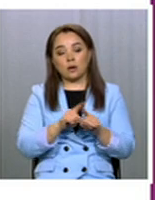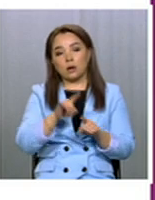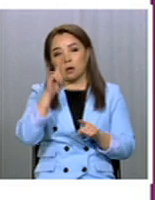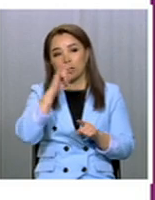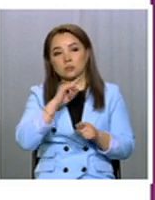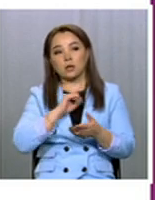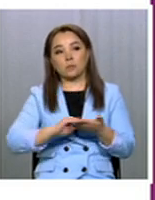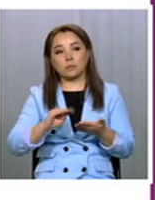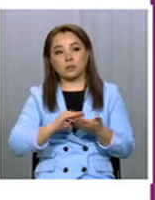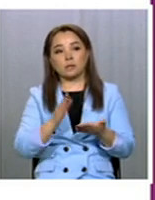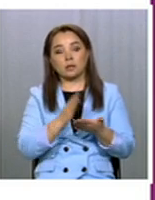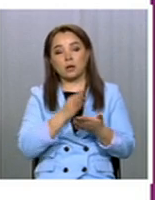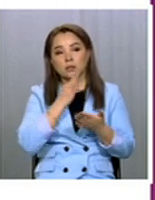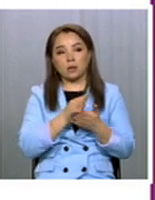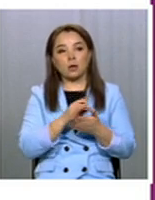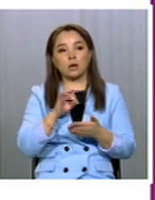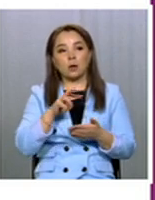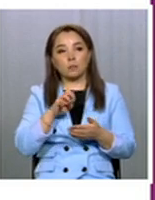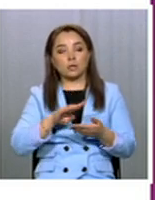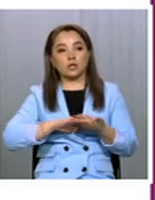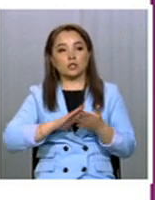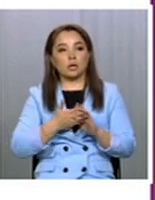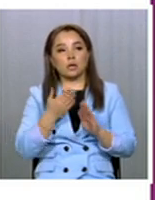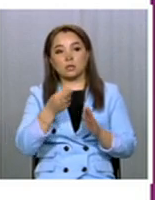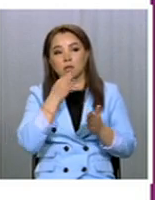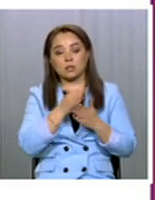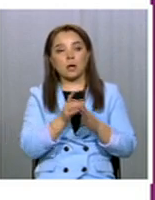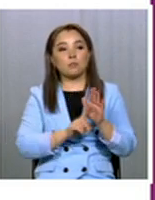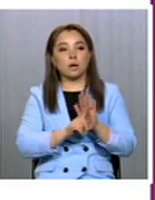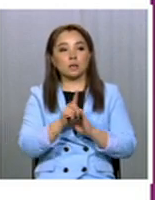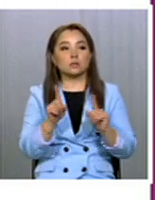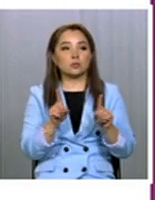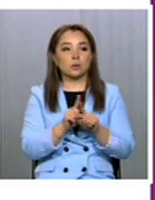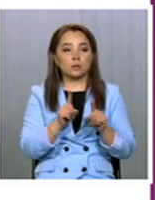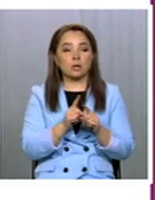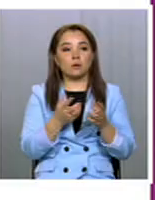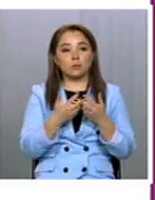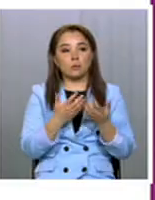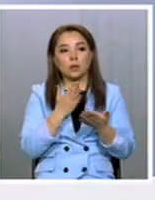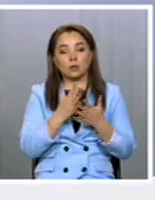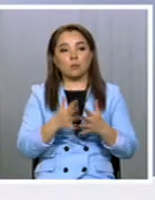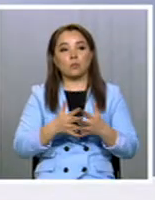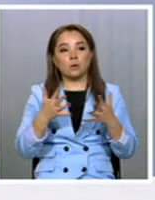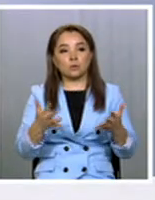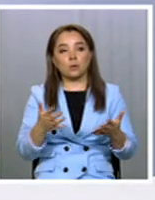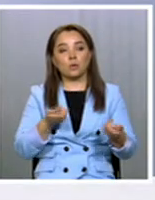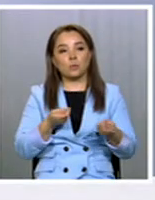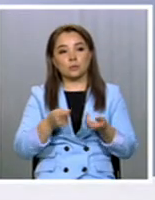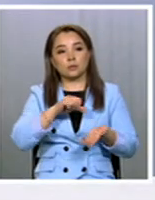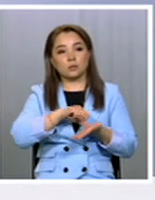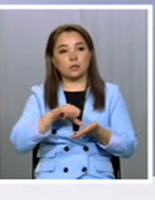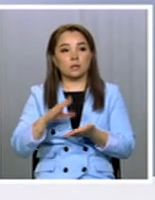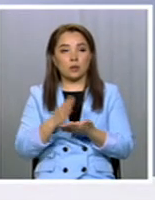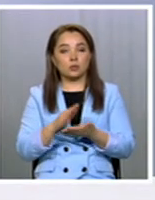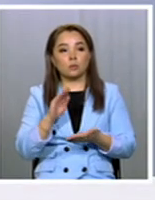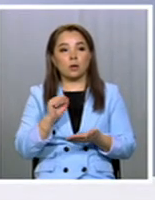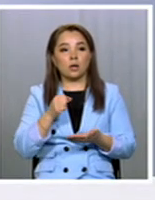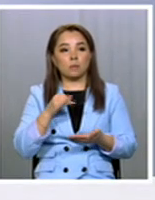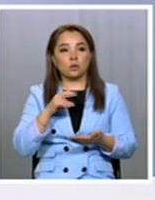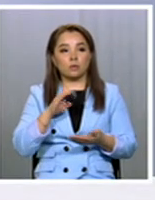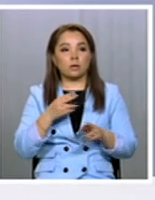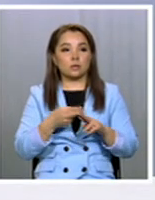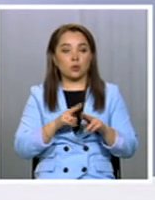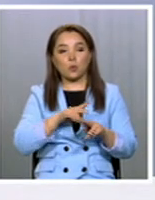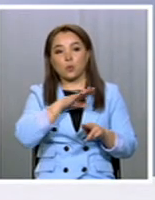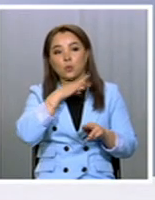прозасын, әсіресе роман жанрын бастаушы есебіндегі орны үлкен. Бұл жердегі Жүсіпбек Аймауытовтың